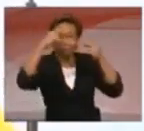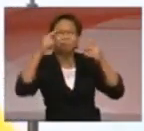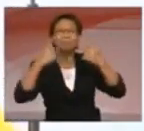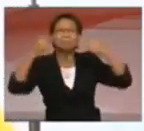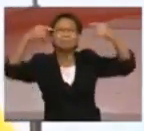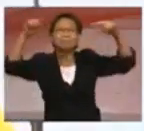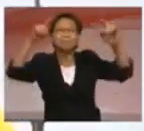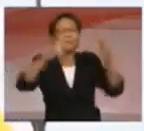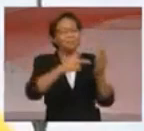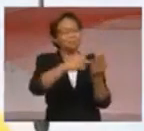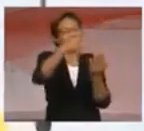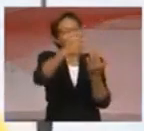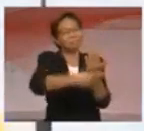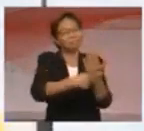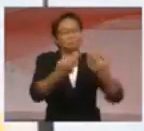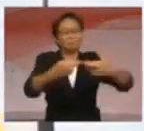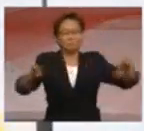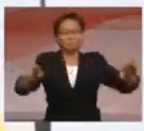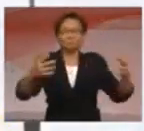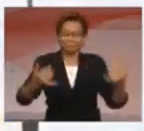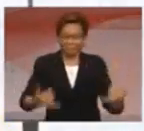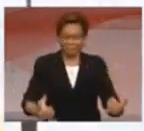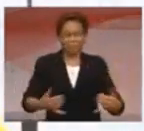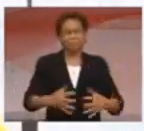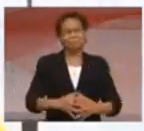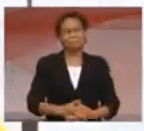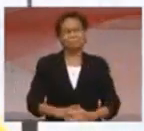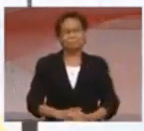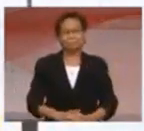menjayakan program lancaran pada hari ini.